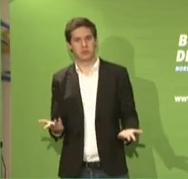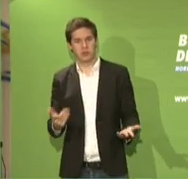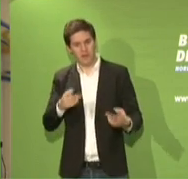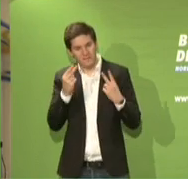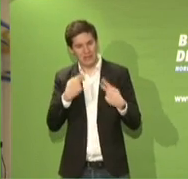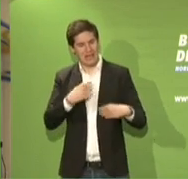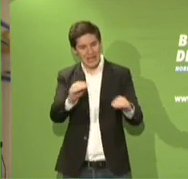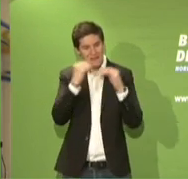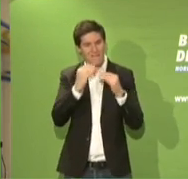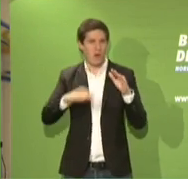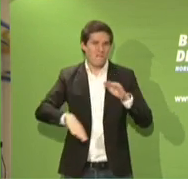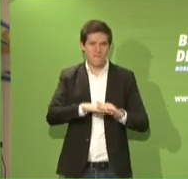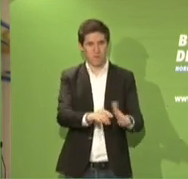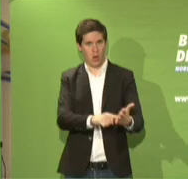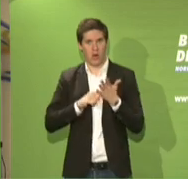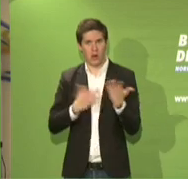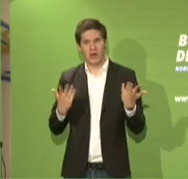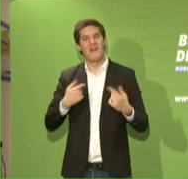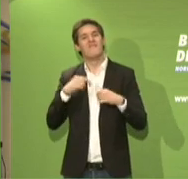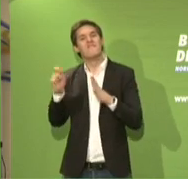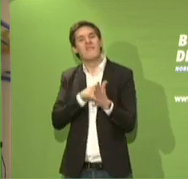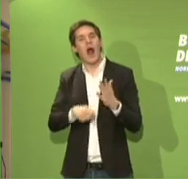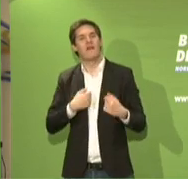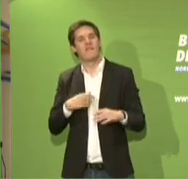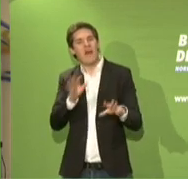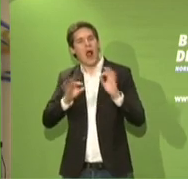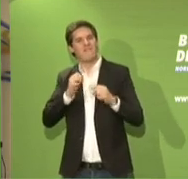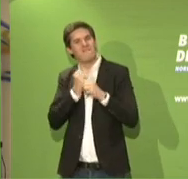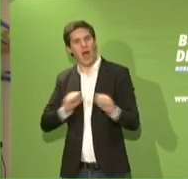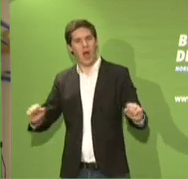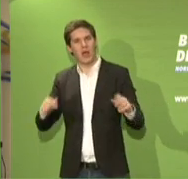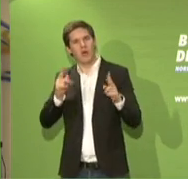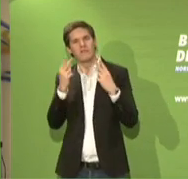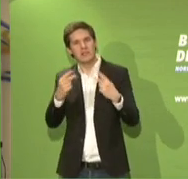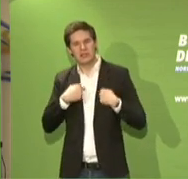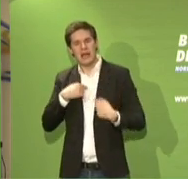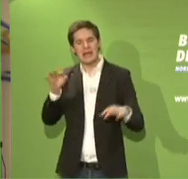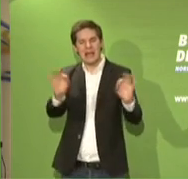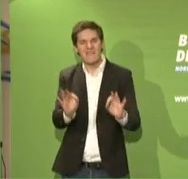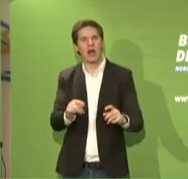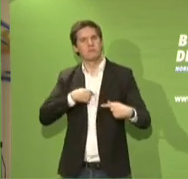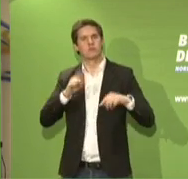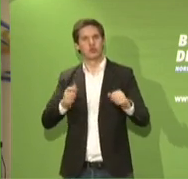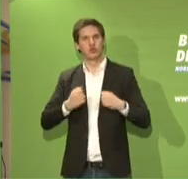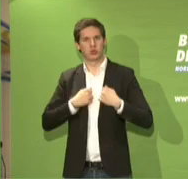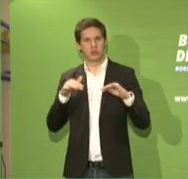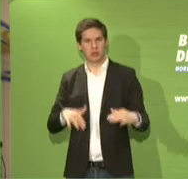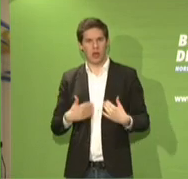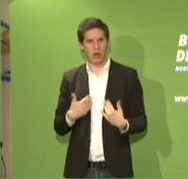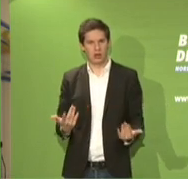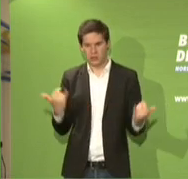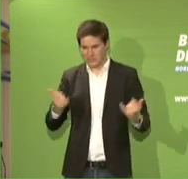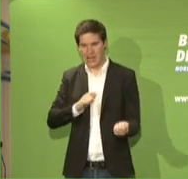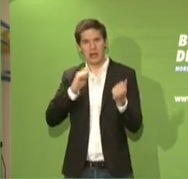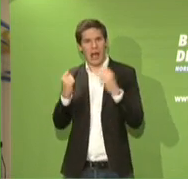Informationsrechte, echte Wahlfreiheit und den Schutz vor Gefahren. Und auch bei der Energiewende, eine